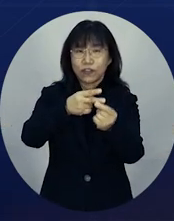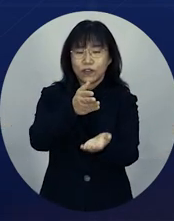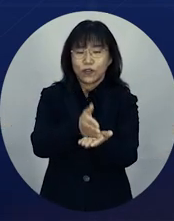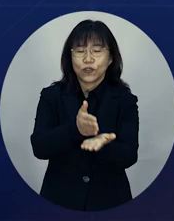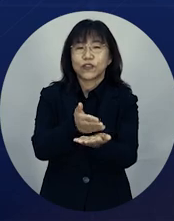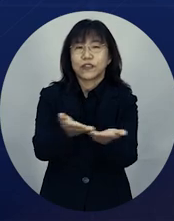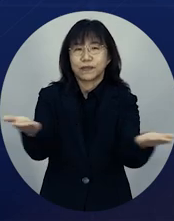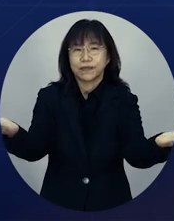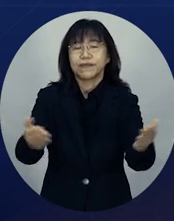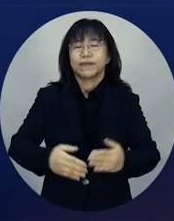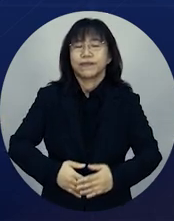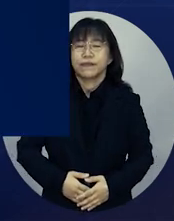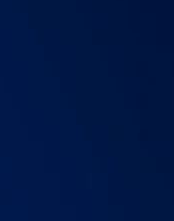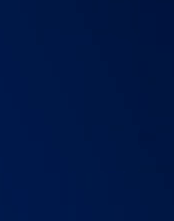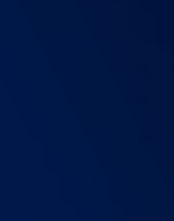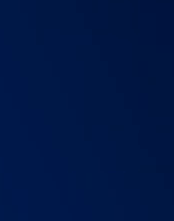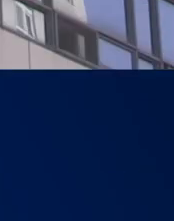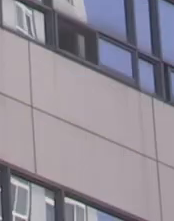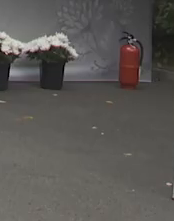주간 주요 소식입니다.